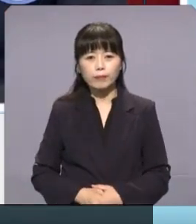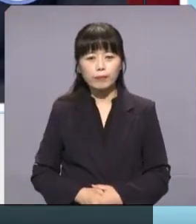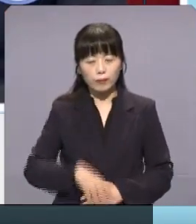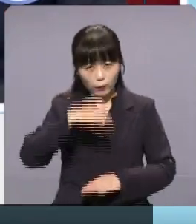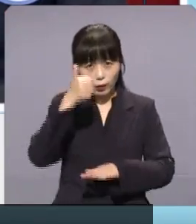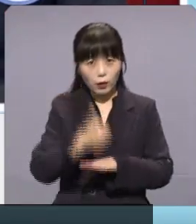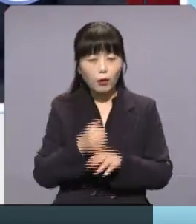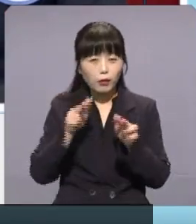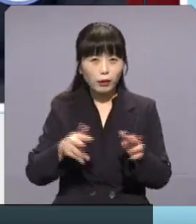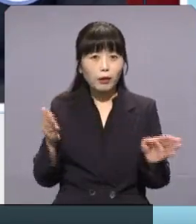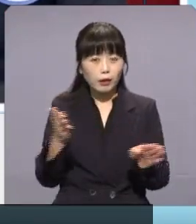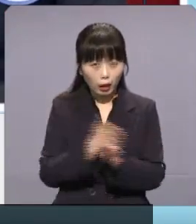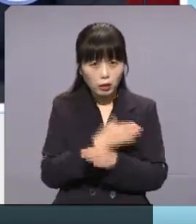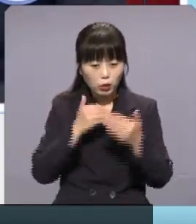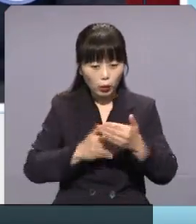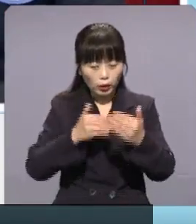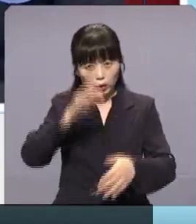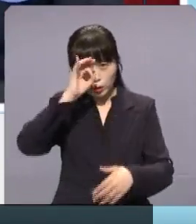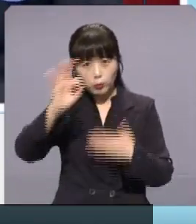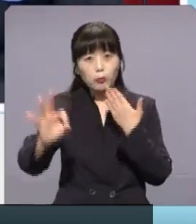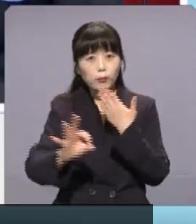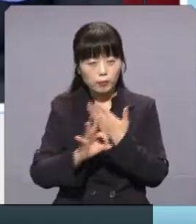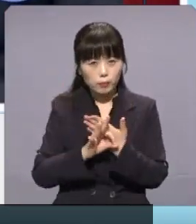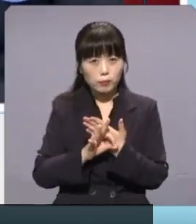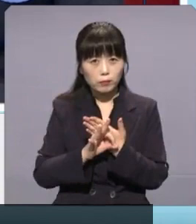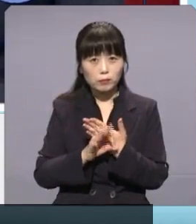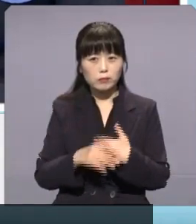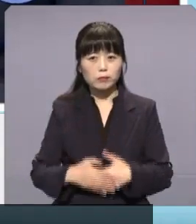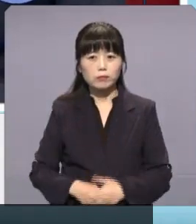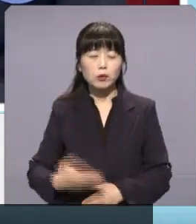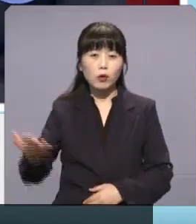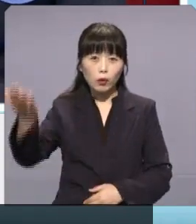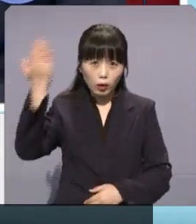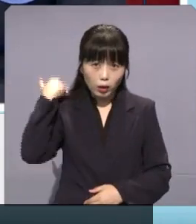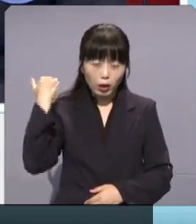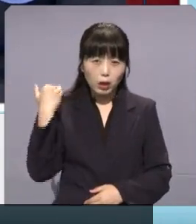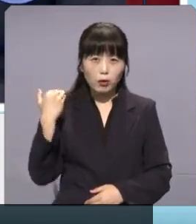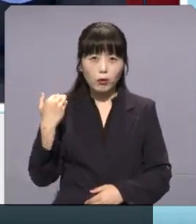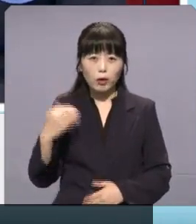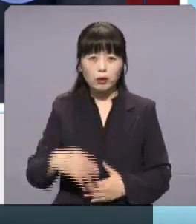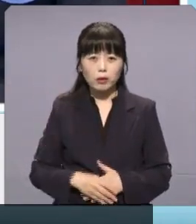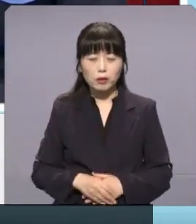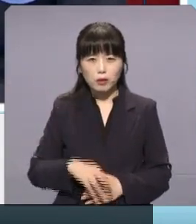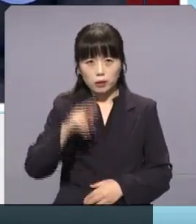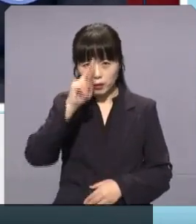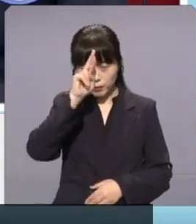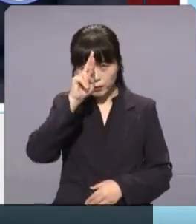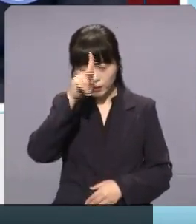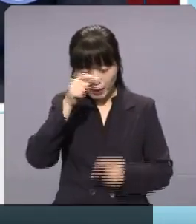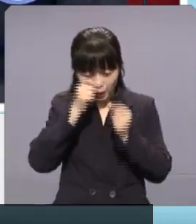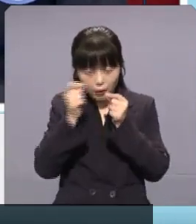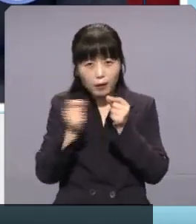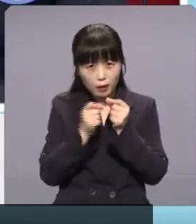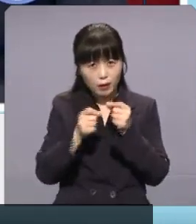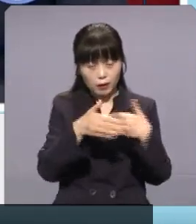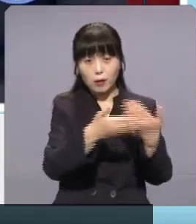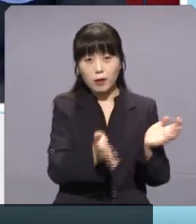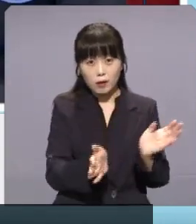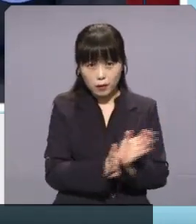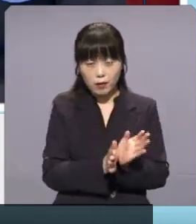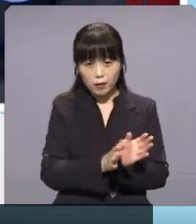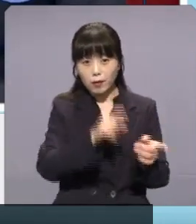결국은 지금까지 과정을 우리가 보면 이른바 과거에는 이제 친박 공천학살하고 친이학살하고 예. 그렇게